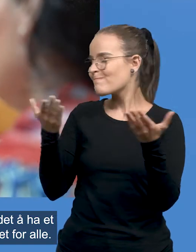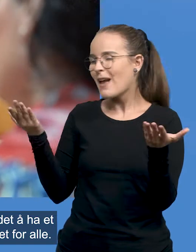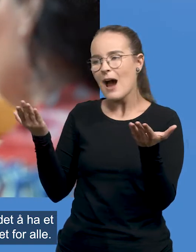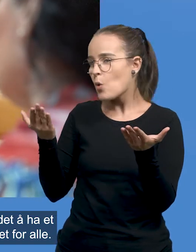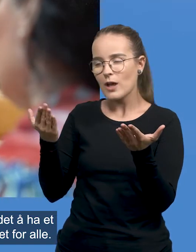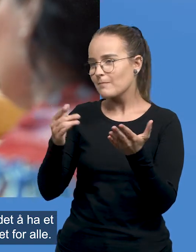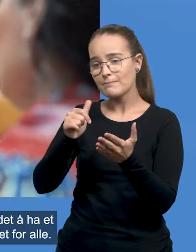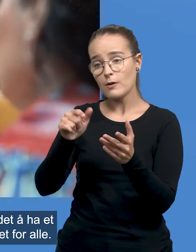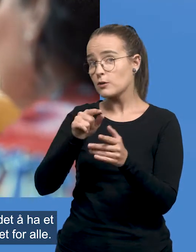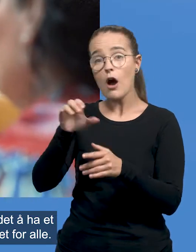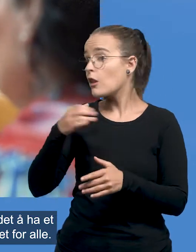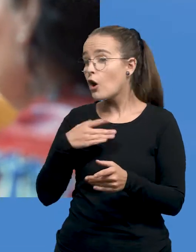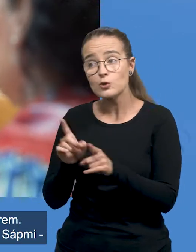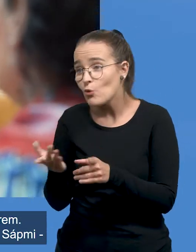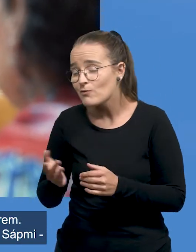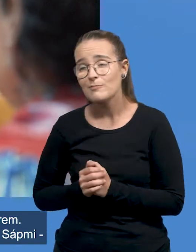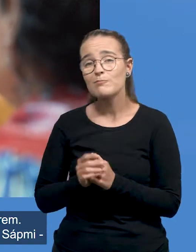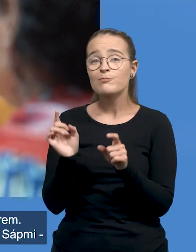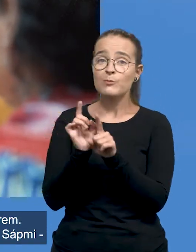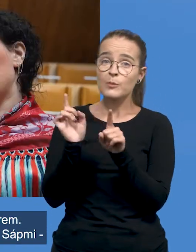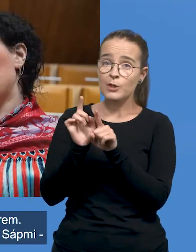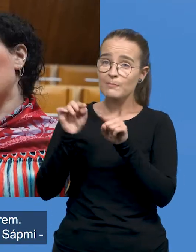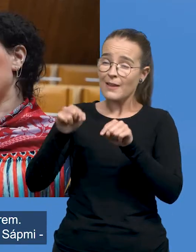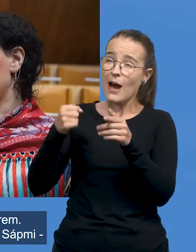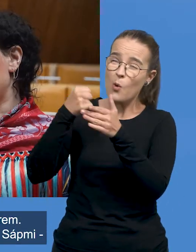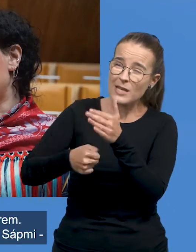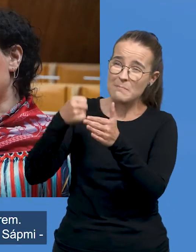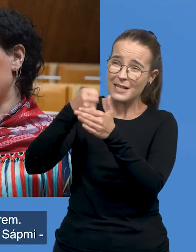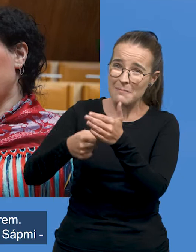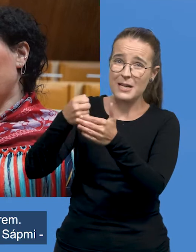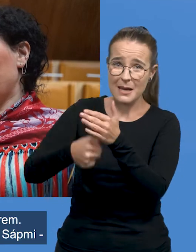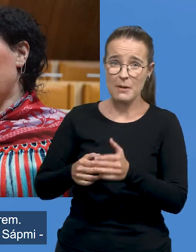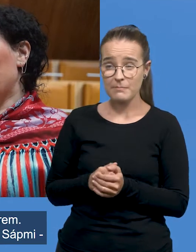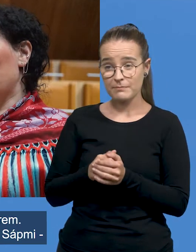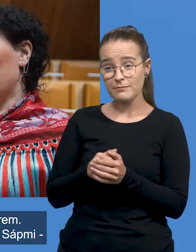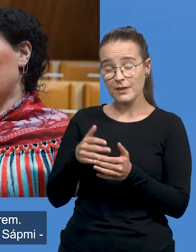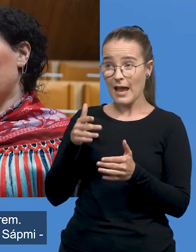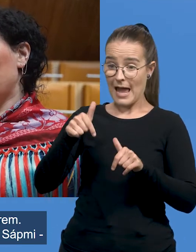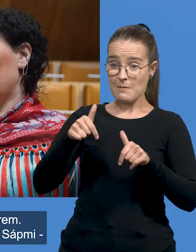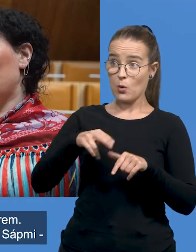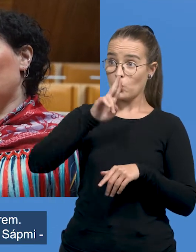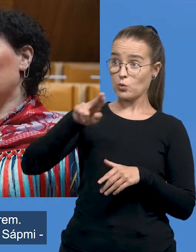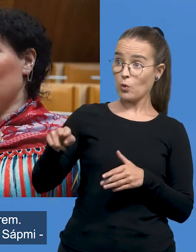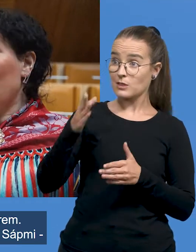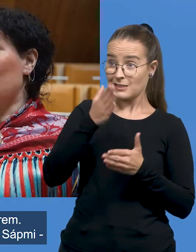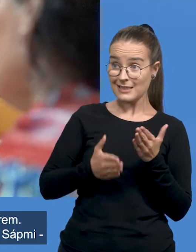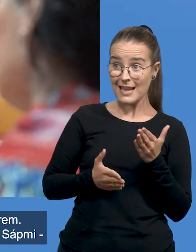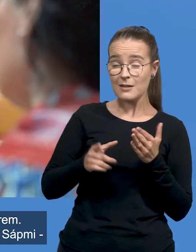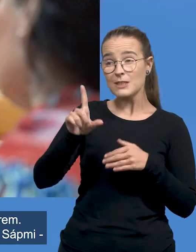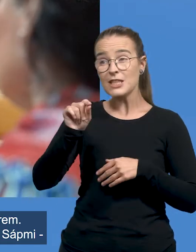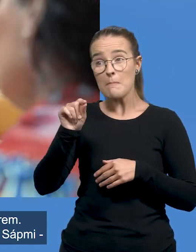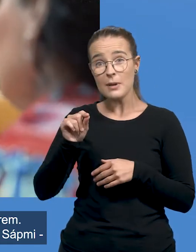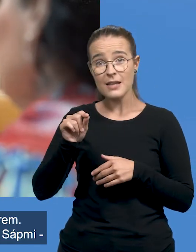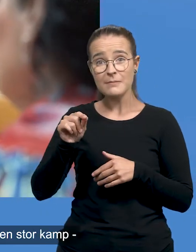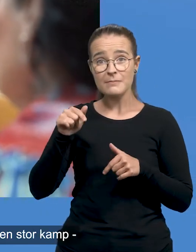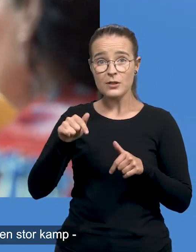ikke tilfelle for alle. Så det her det er jo kjempet frem gjennom, også her på norsk